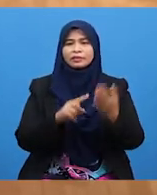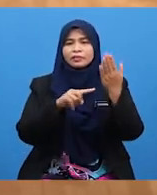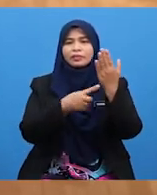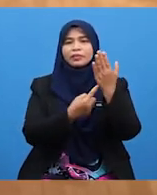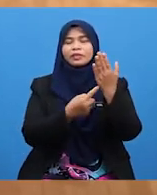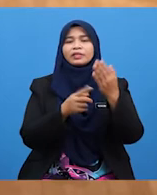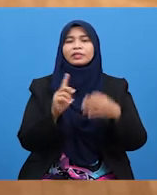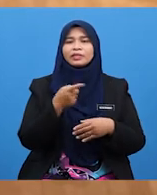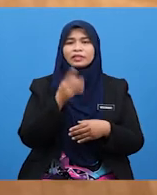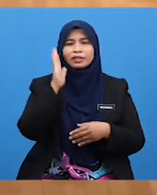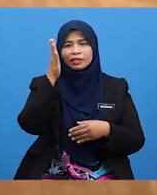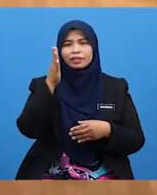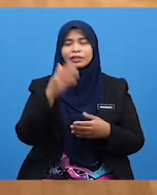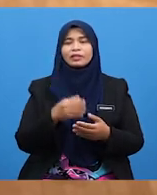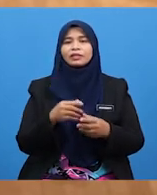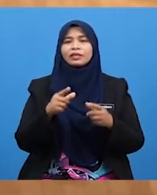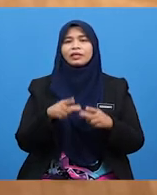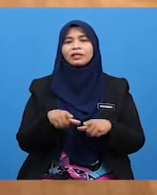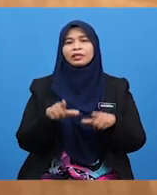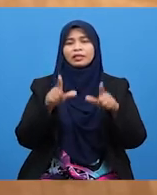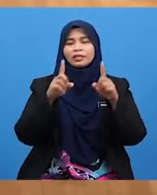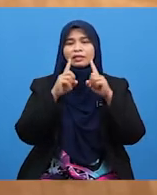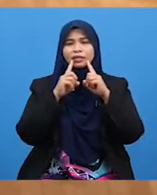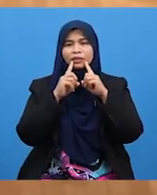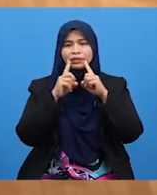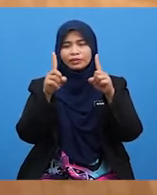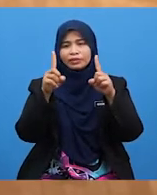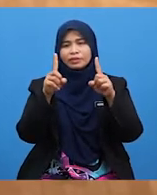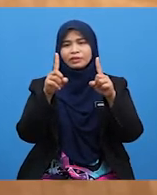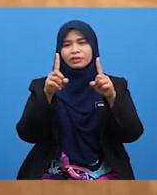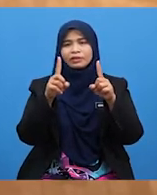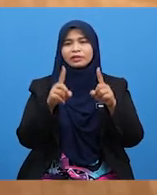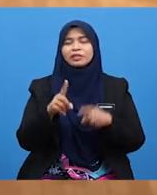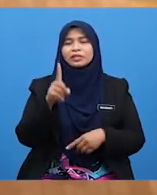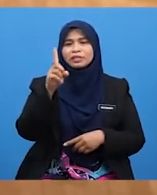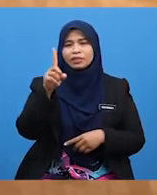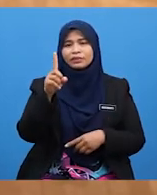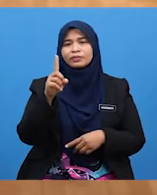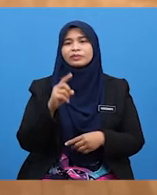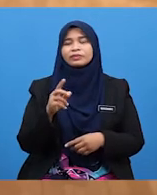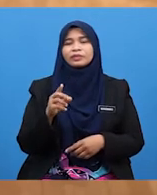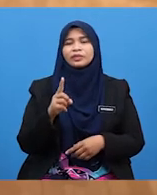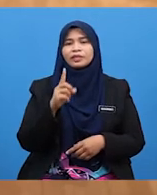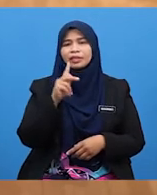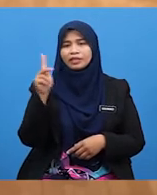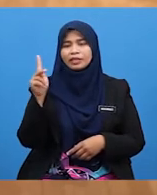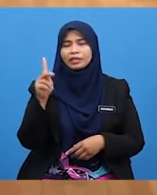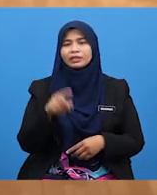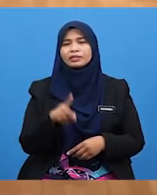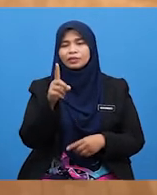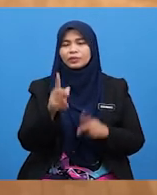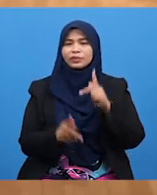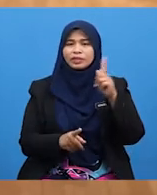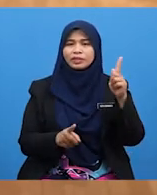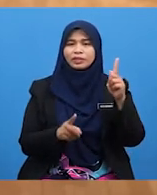sekali, kita akan letakkan dua jari. Okay? Satu jari telunjuk kanan dan telunjuk